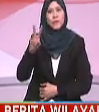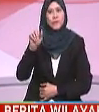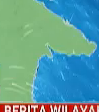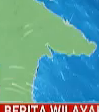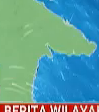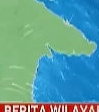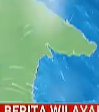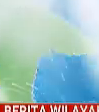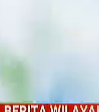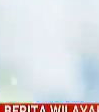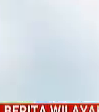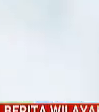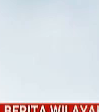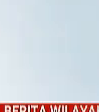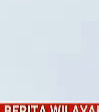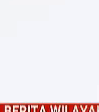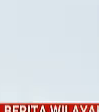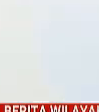Assalamualaikum.